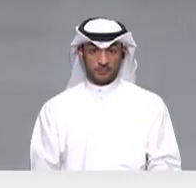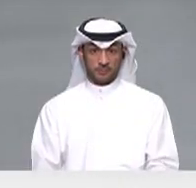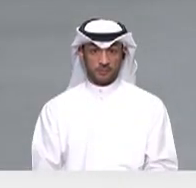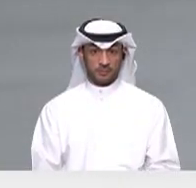الاخبار